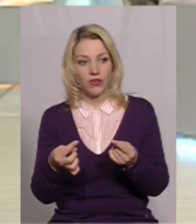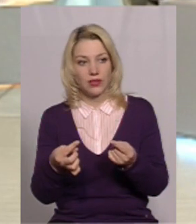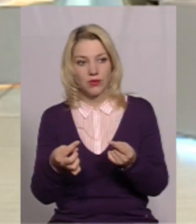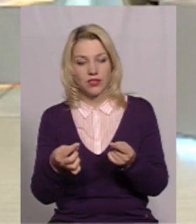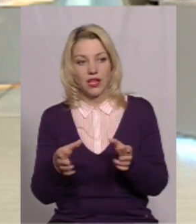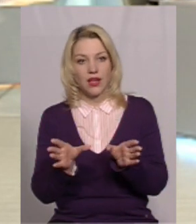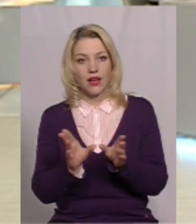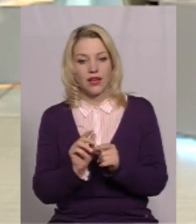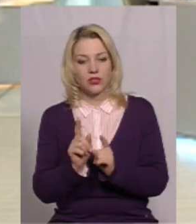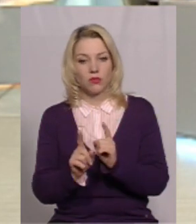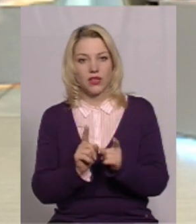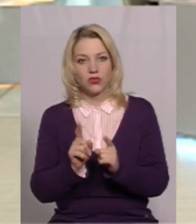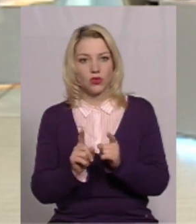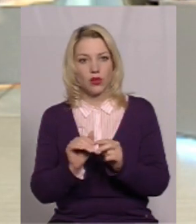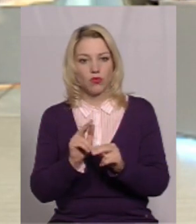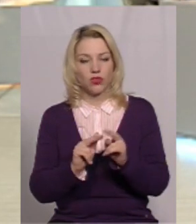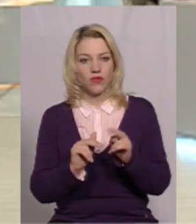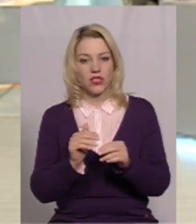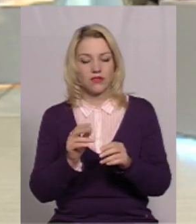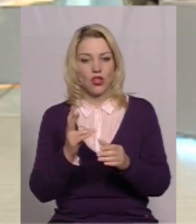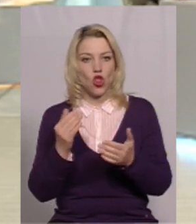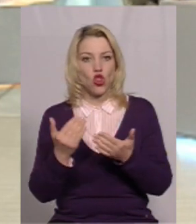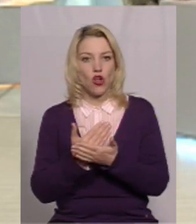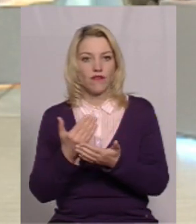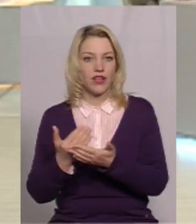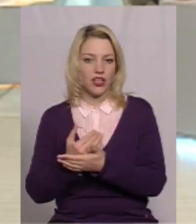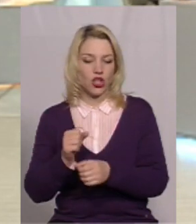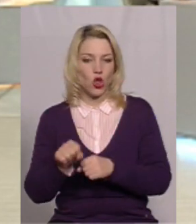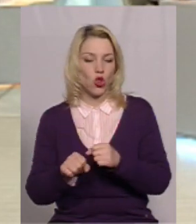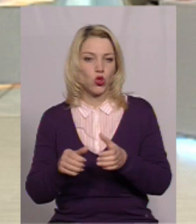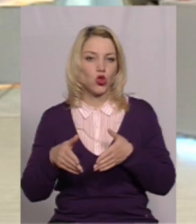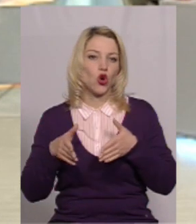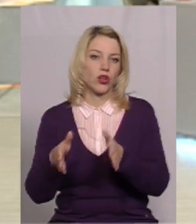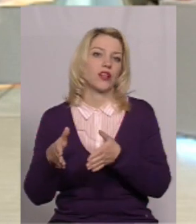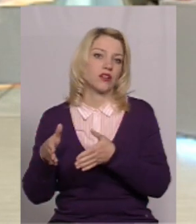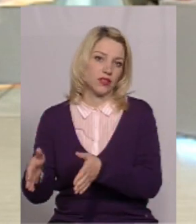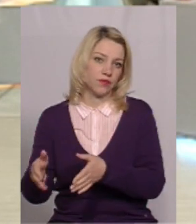створюватимуться разом з реконструкцією чи будівництвом нових доріг, про що ми вже з вами говорили.